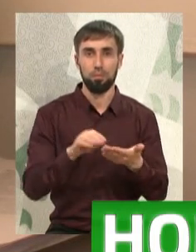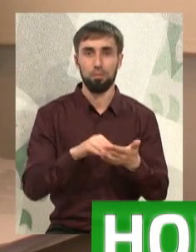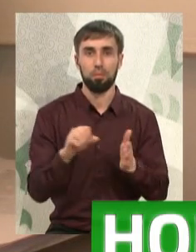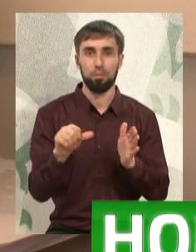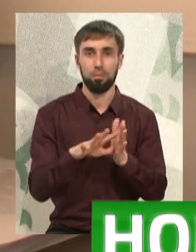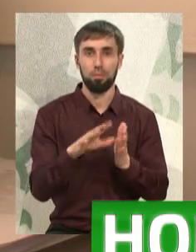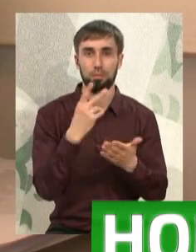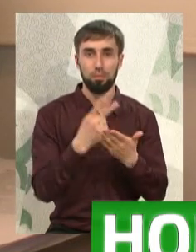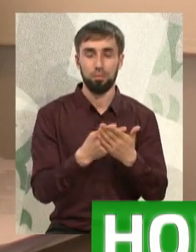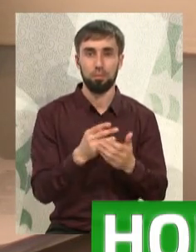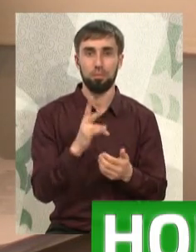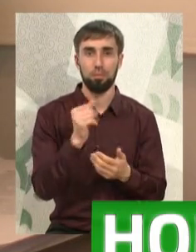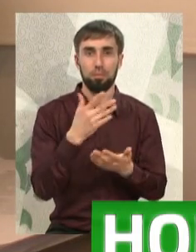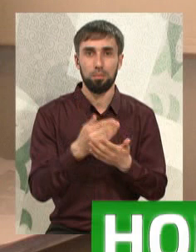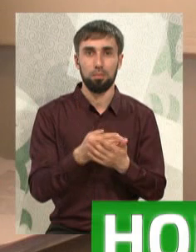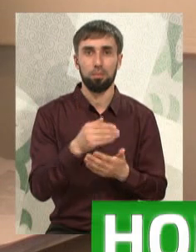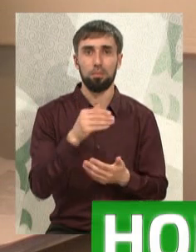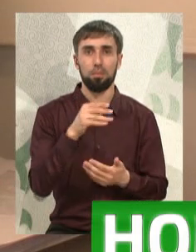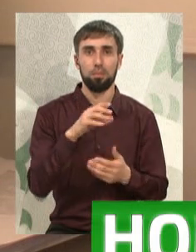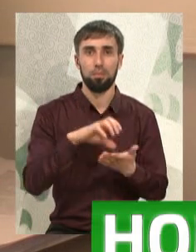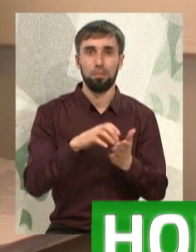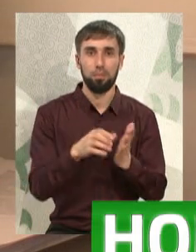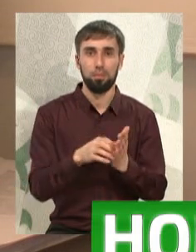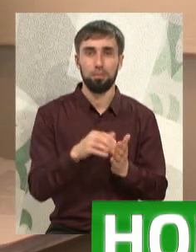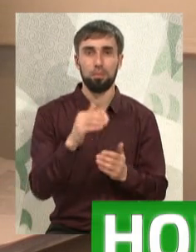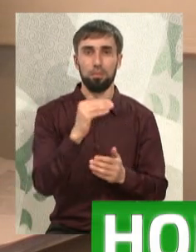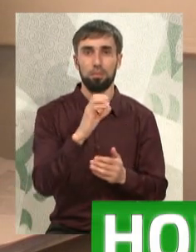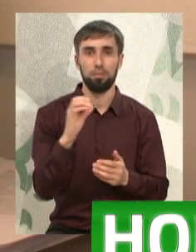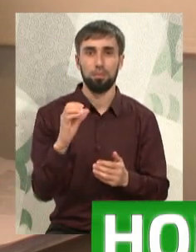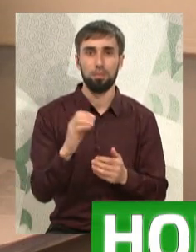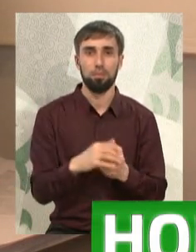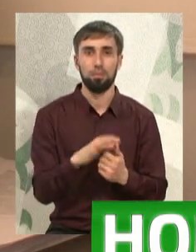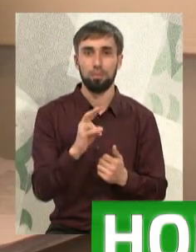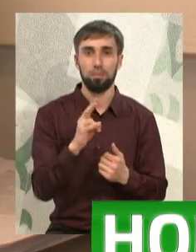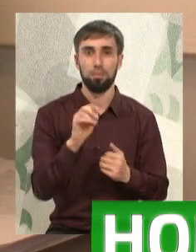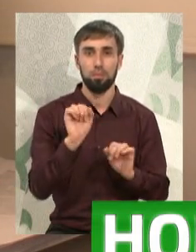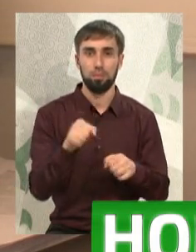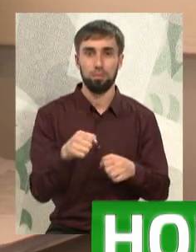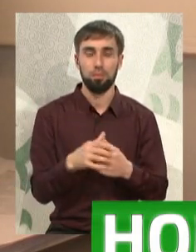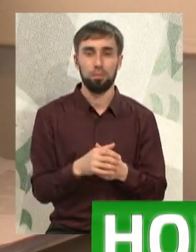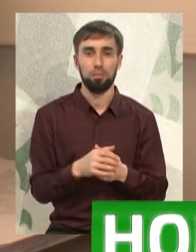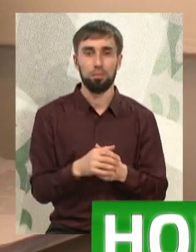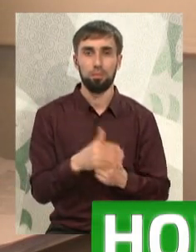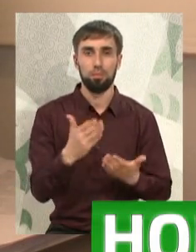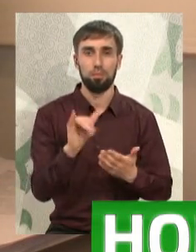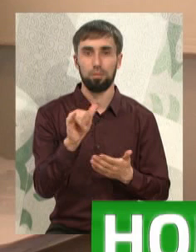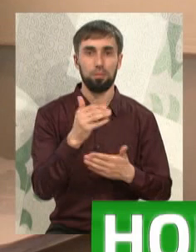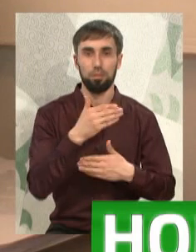виде в личном кабинете Фонда социального страхования. Он может, если у него